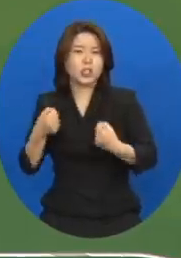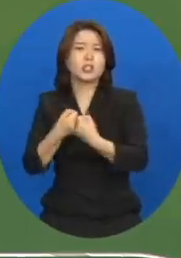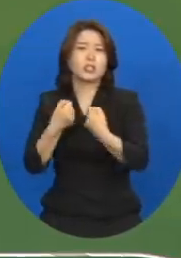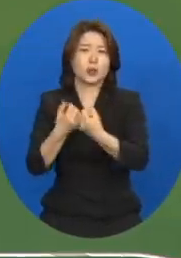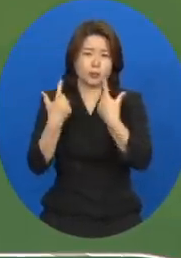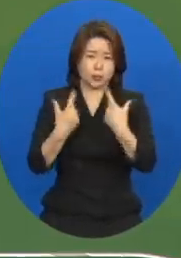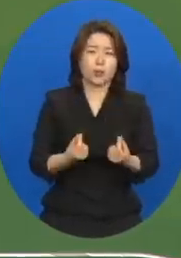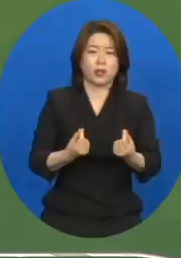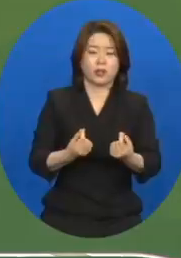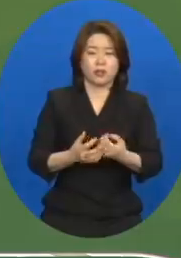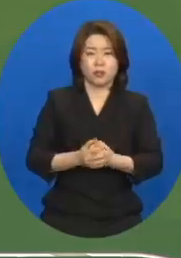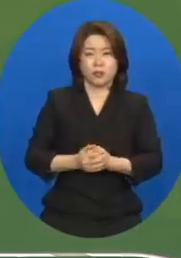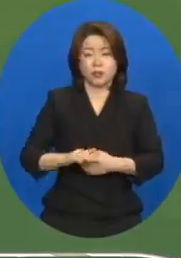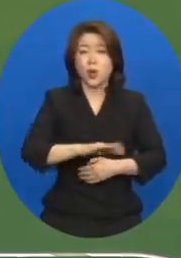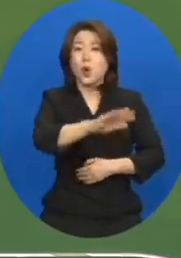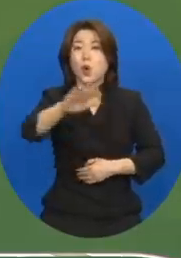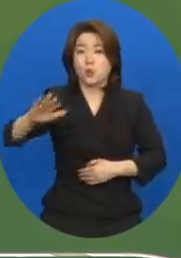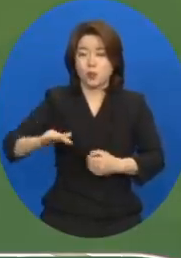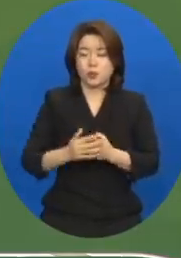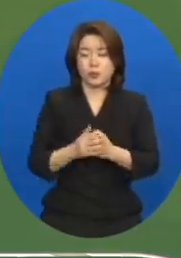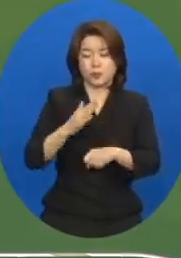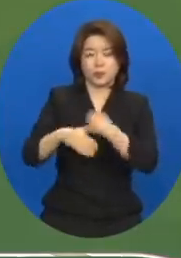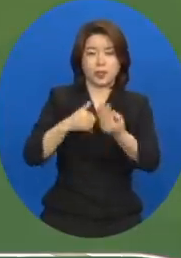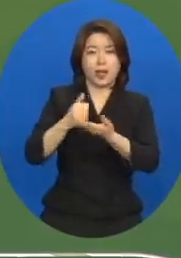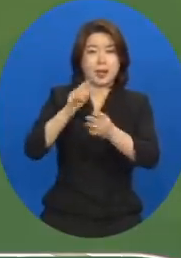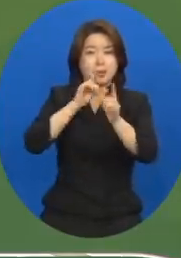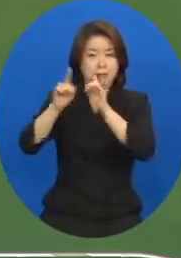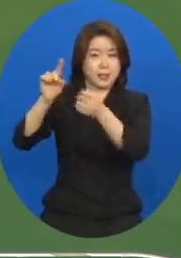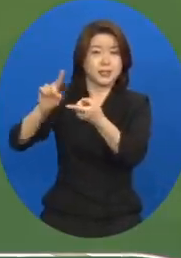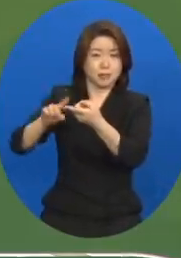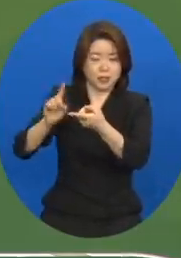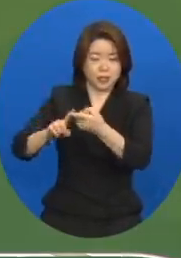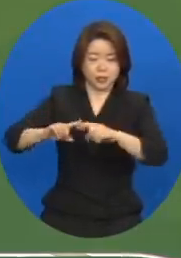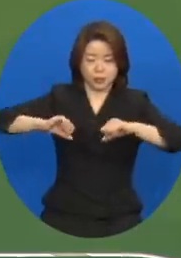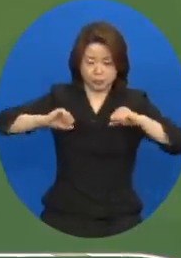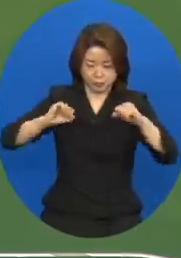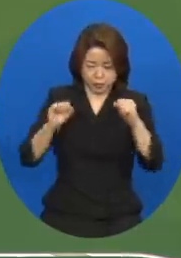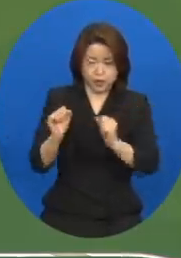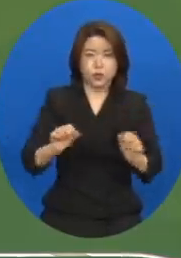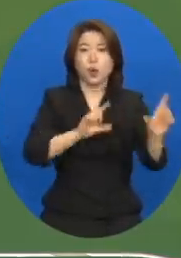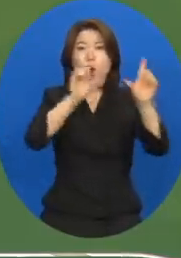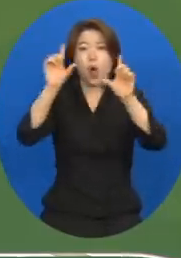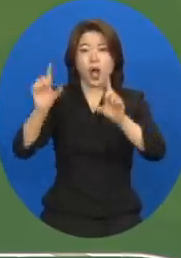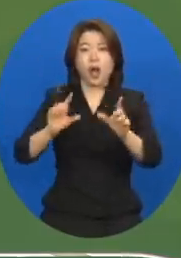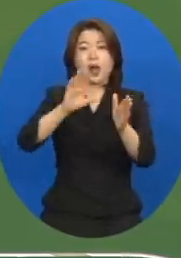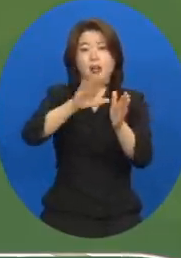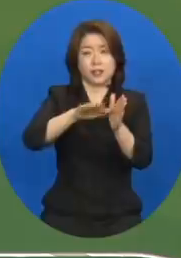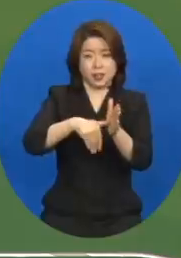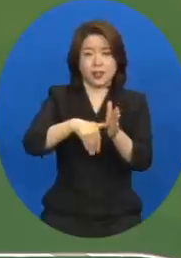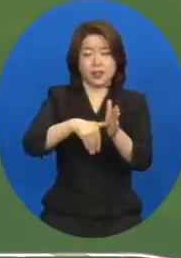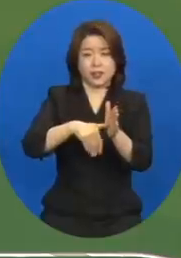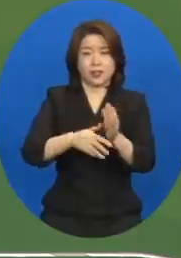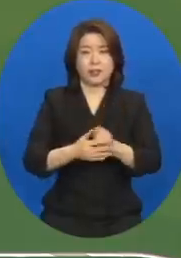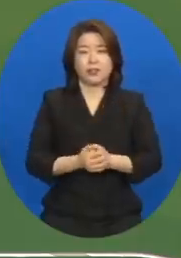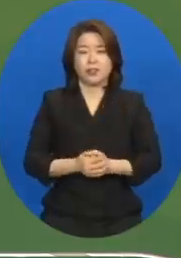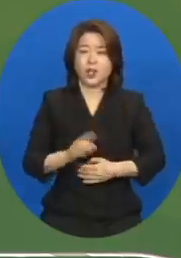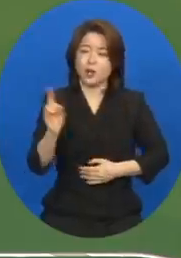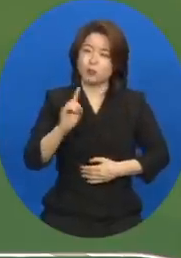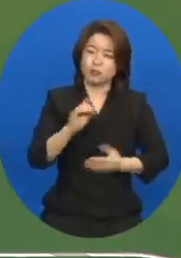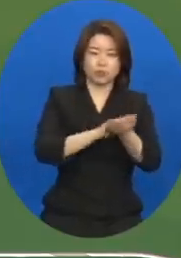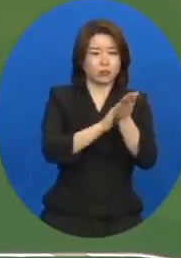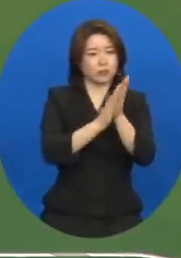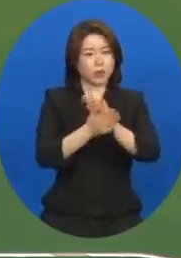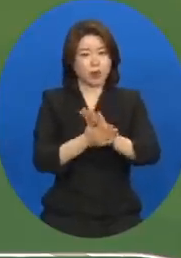우리도 하나님의 말씀대로 순종하며 살아볼 때 무슨 변화가